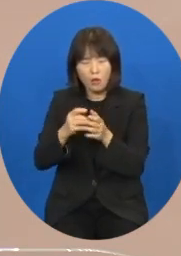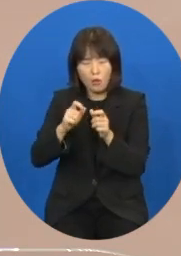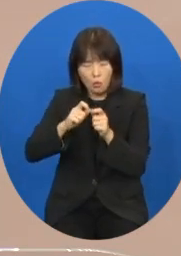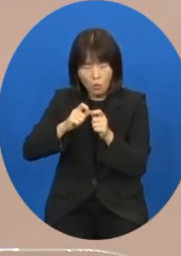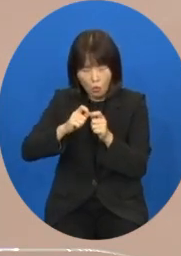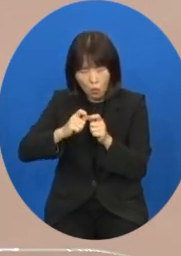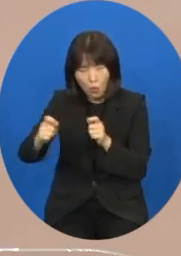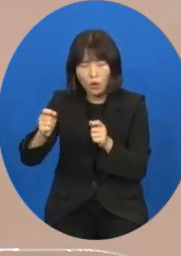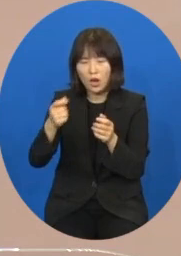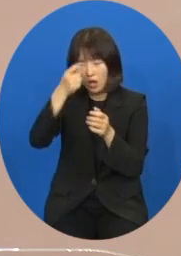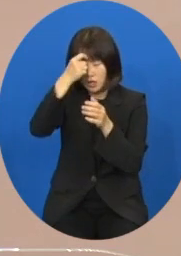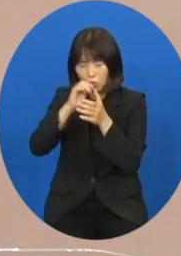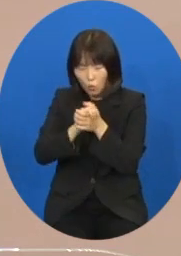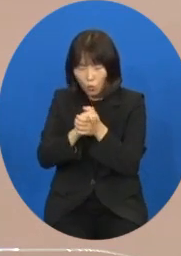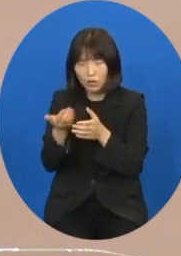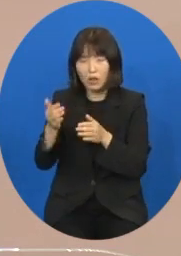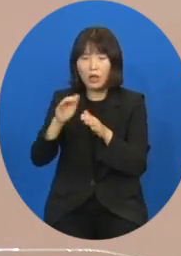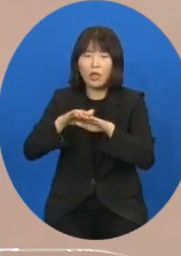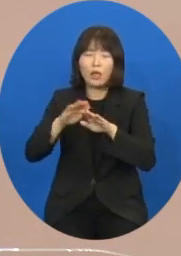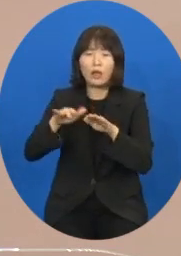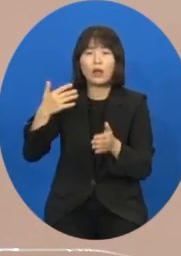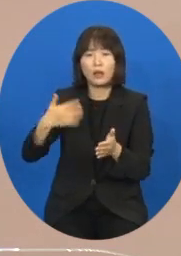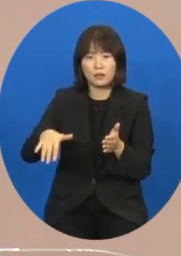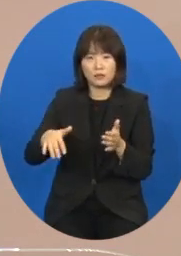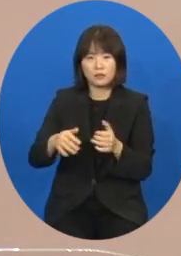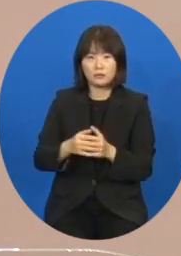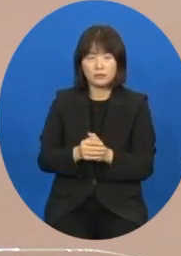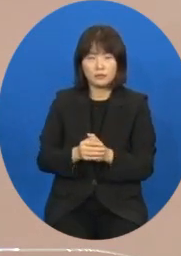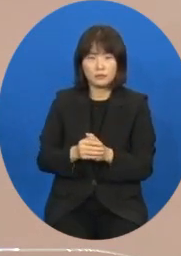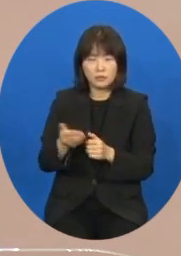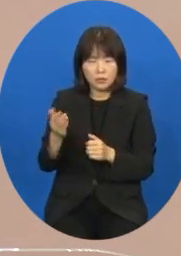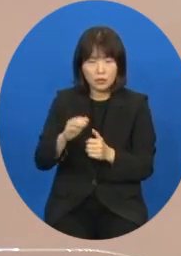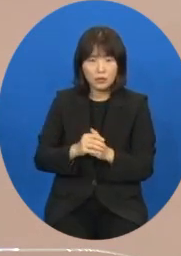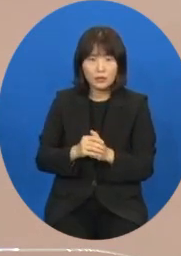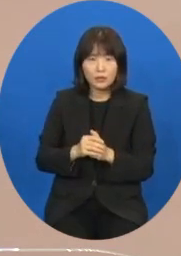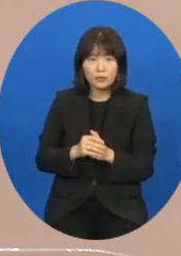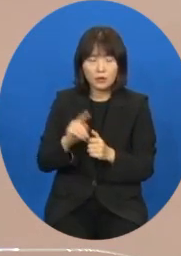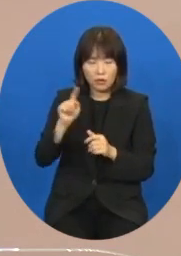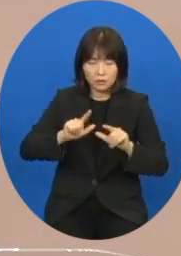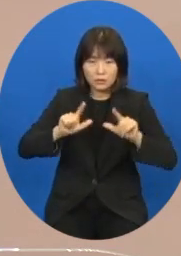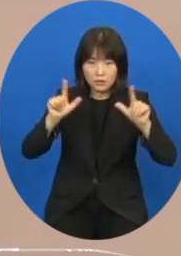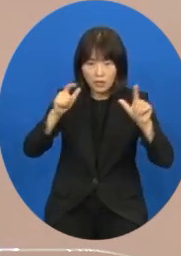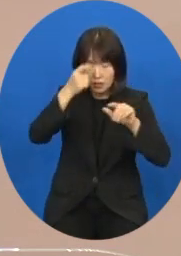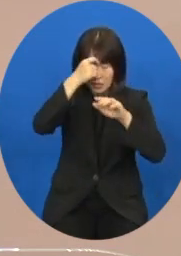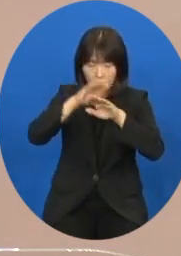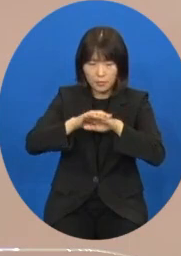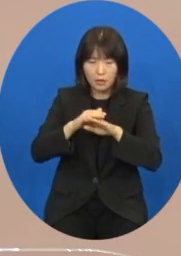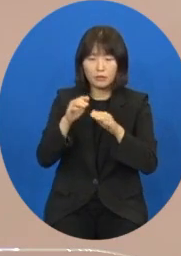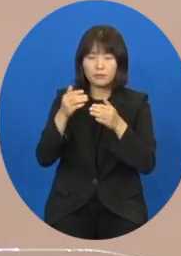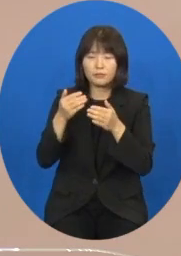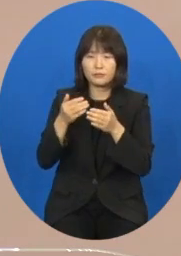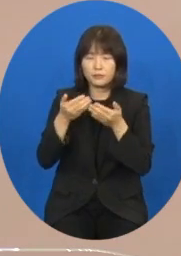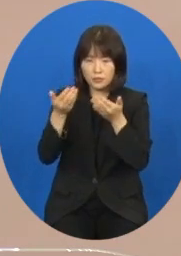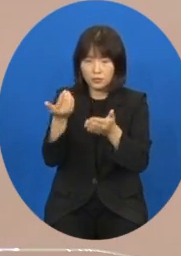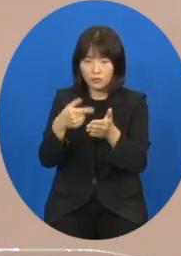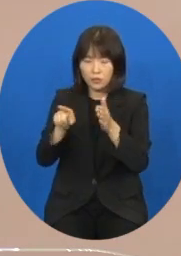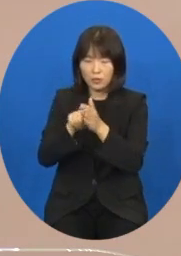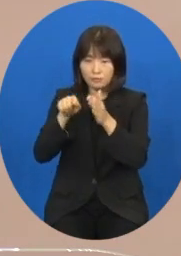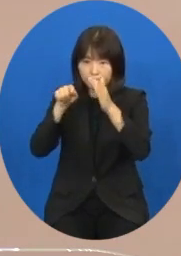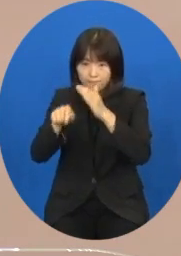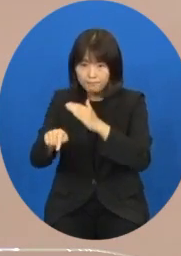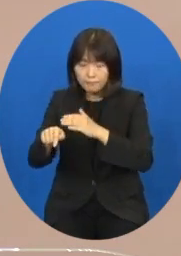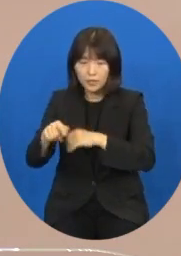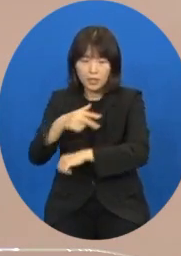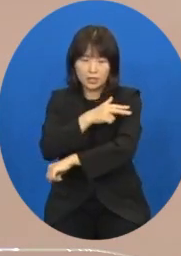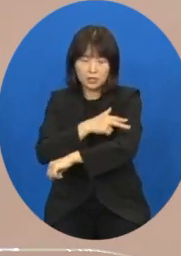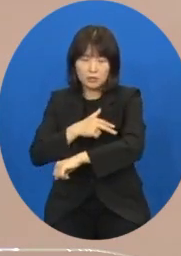안 되더라고요. 근데 한 번은 예배 드리러 갔더니 그 집사님이 자기를 잠깐